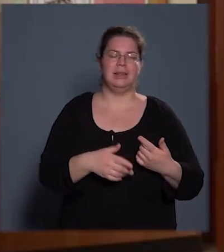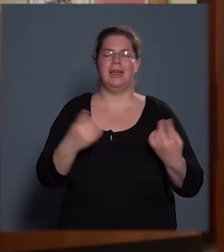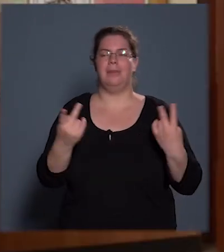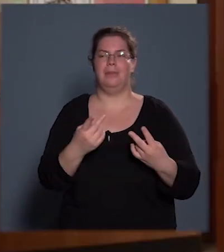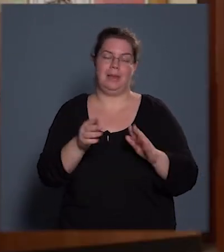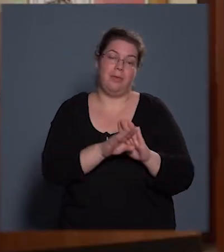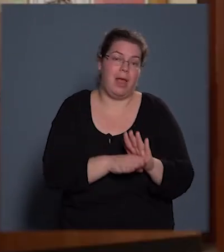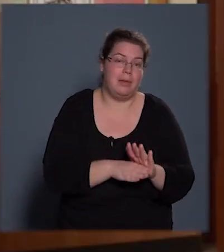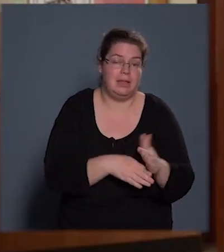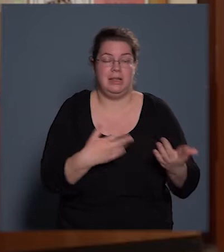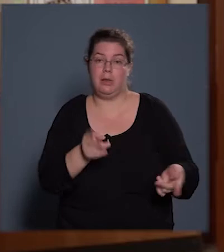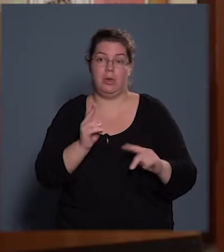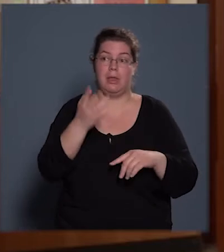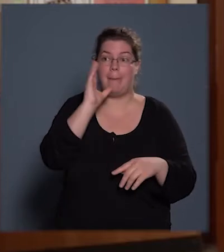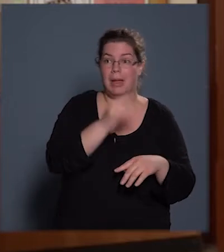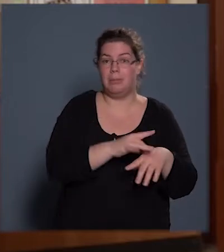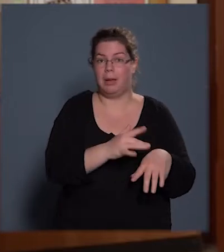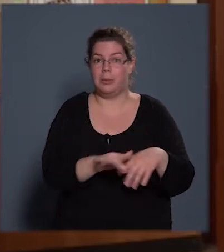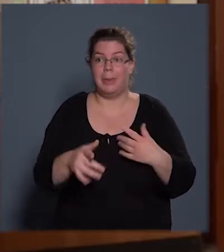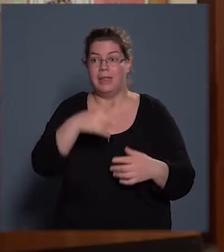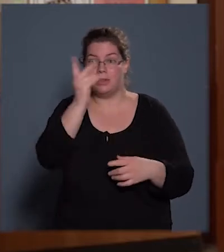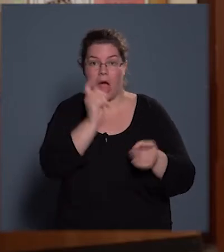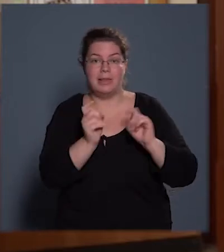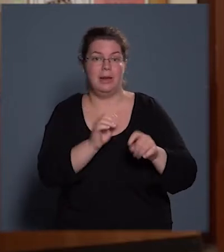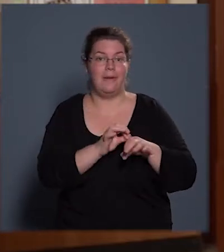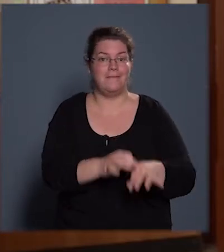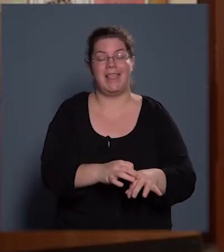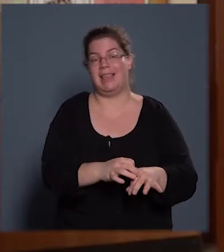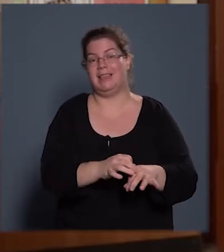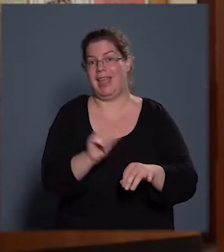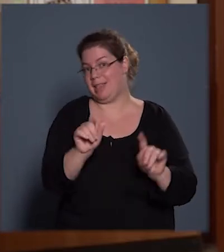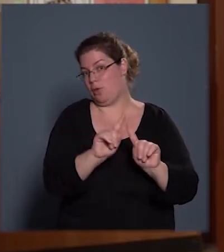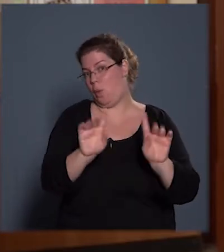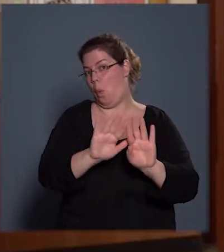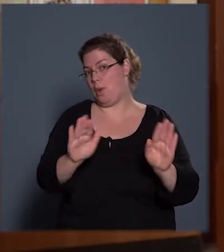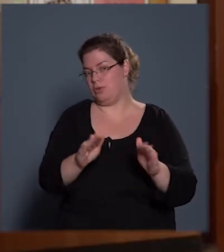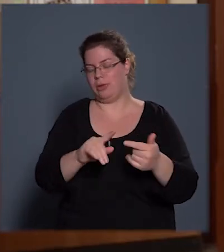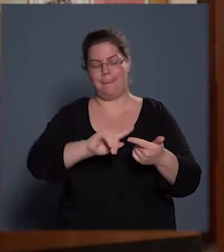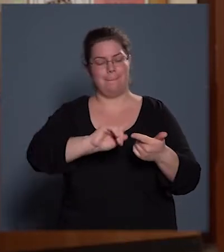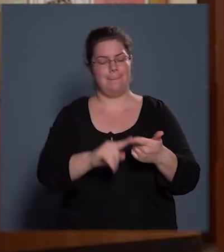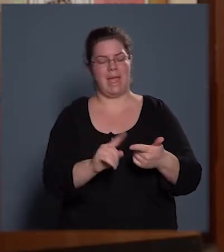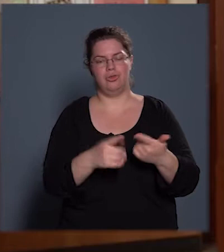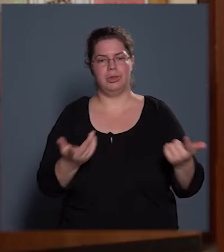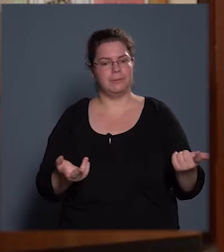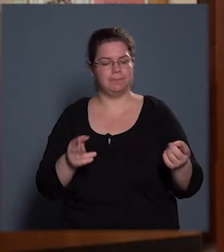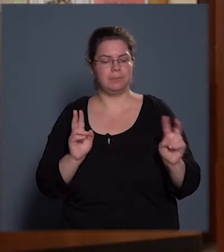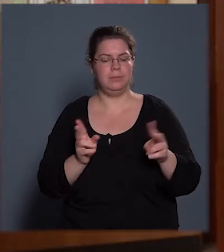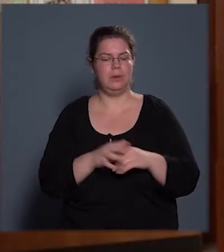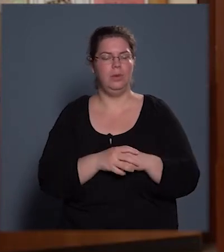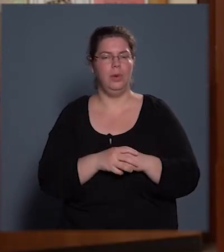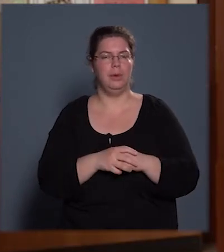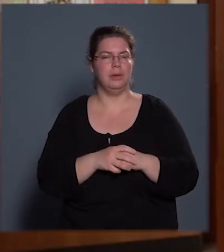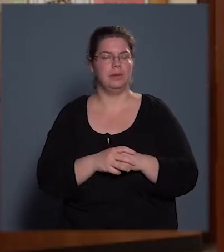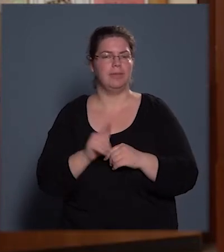feltételezi, hogy az ember megpróbáljon szakszerűen vezetni egy kórust, illetve a másik pedig az, hogy